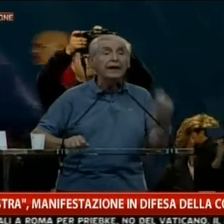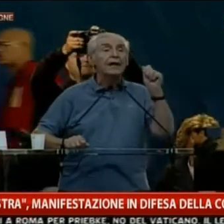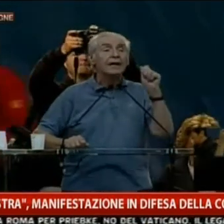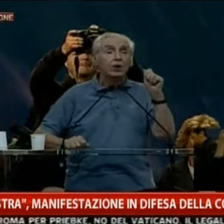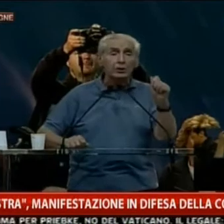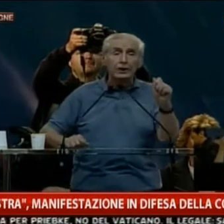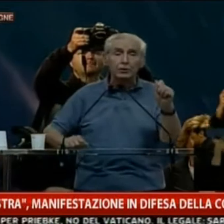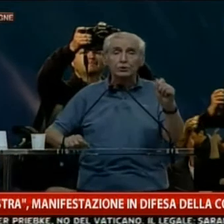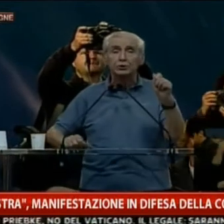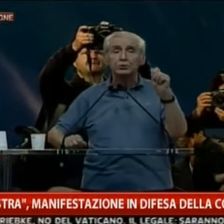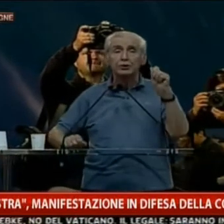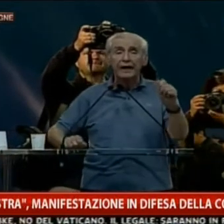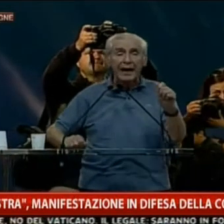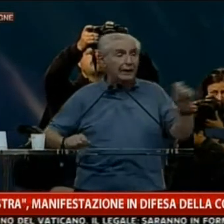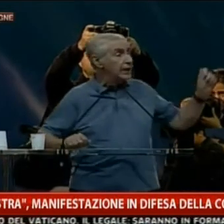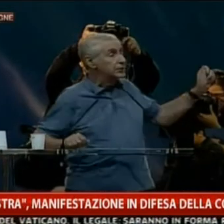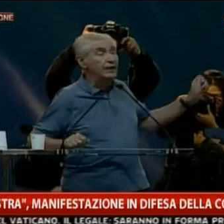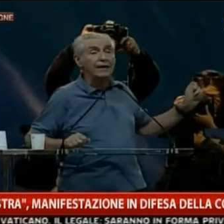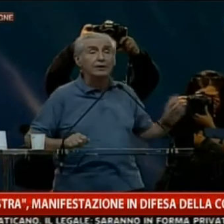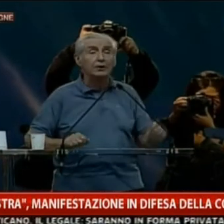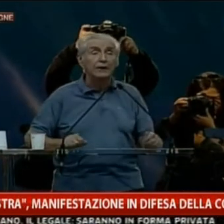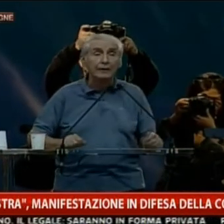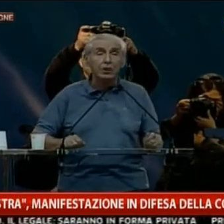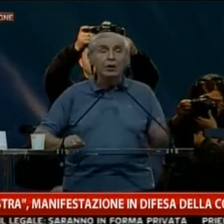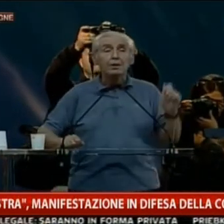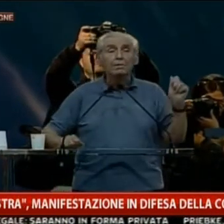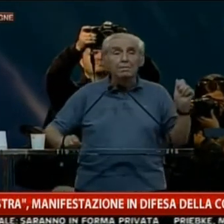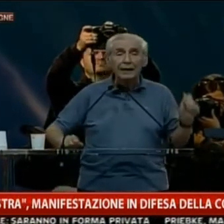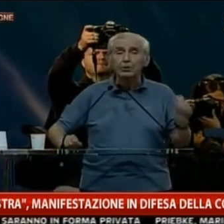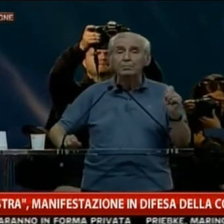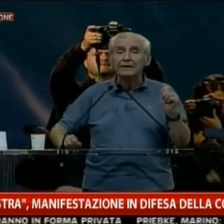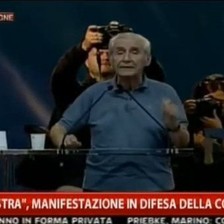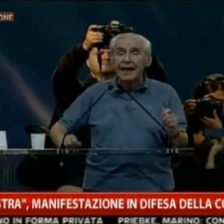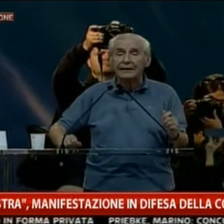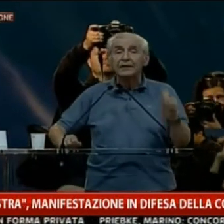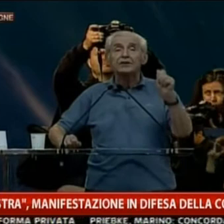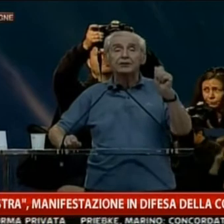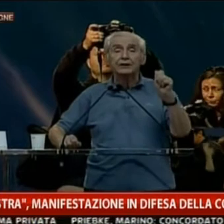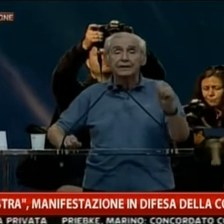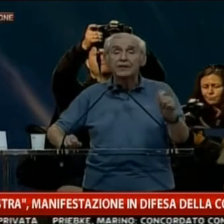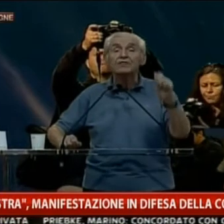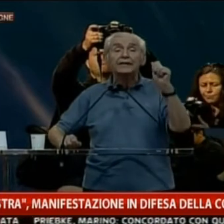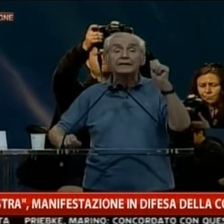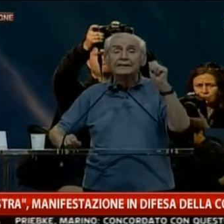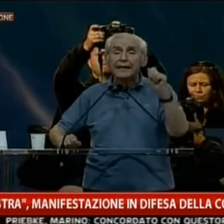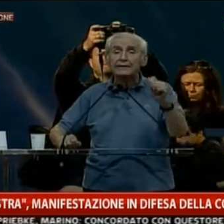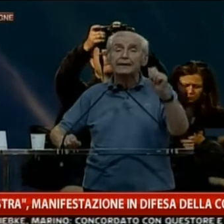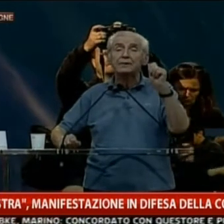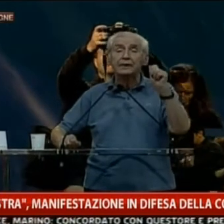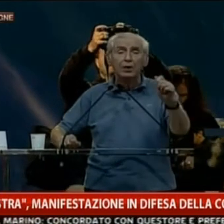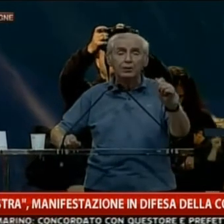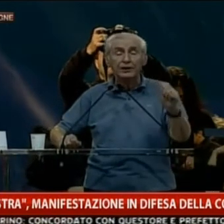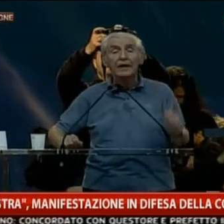Landini, la Corte Costituzionale, ce l'ha ricordato Marco Bersani, i cittadini,